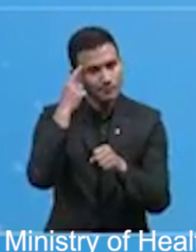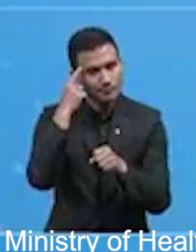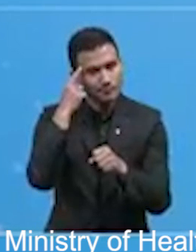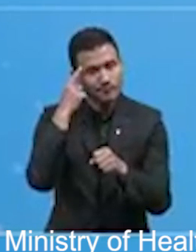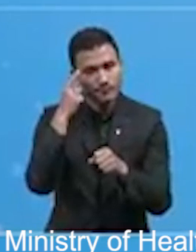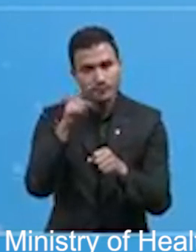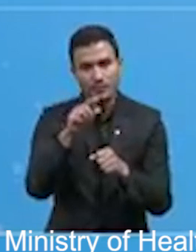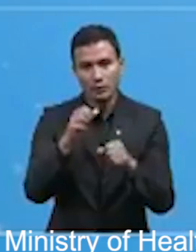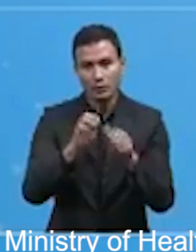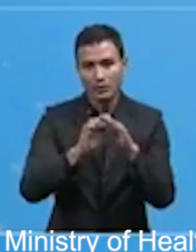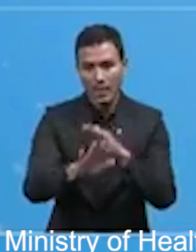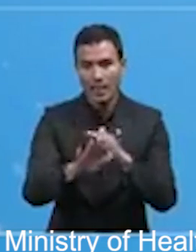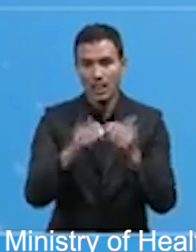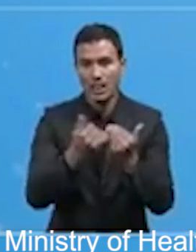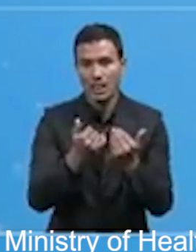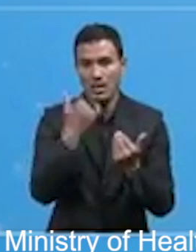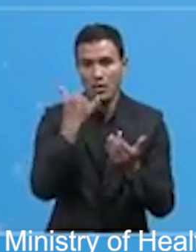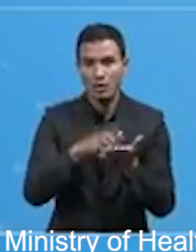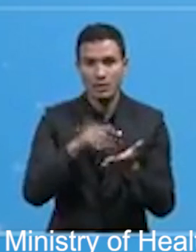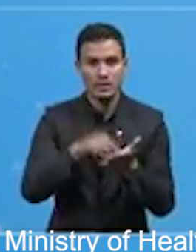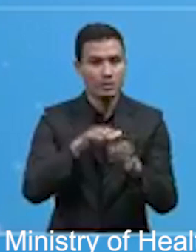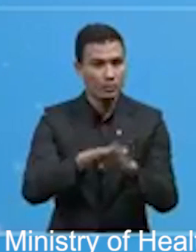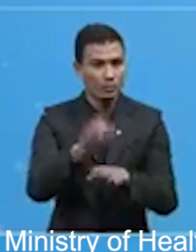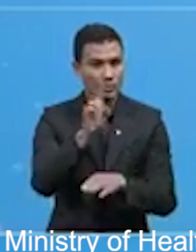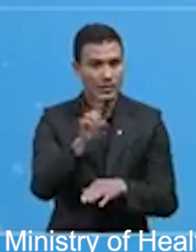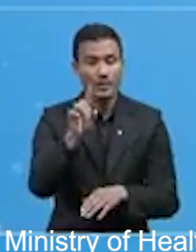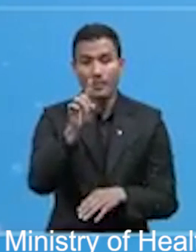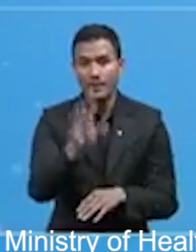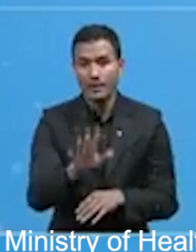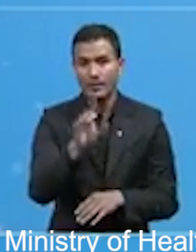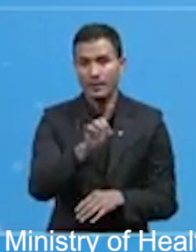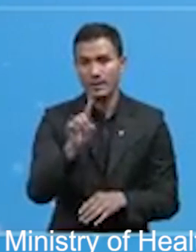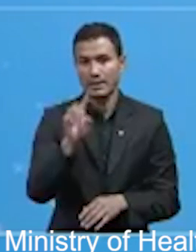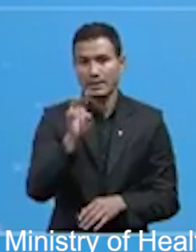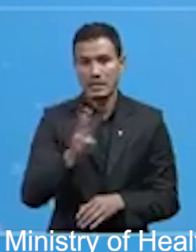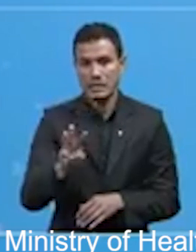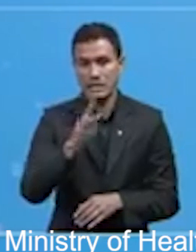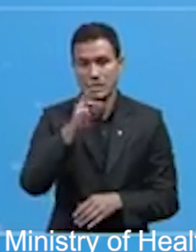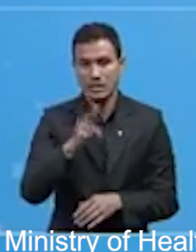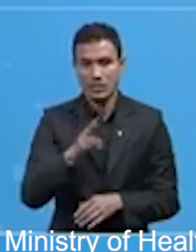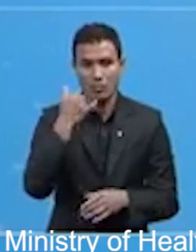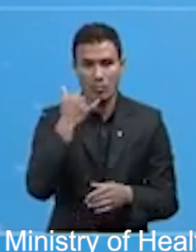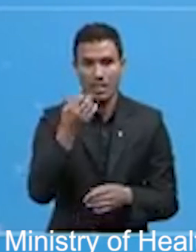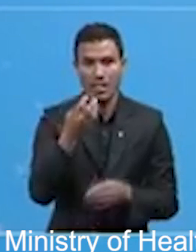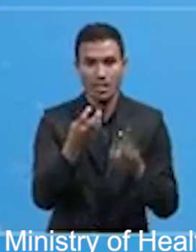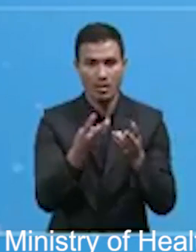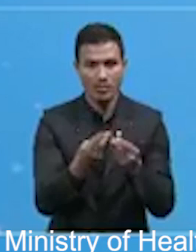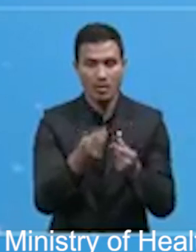गरी सञ्चालनमा ल्याइएका कल सेन्टरहरू 1115, 1133 तथा मोबाइल